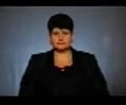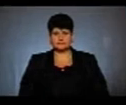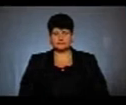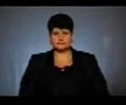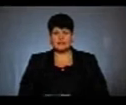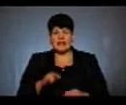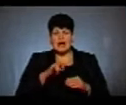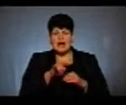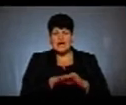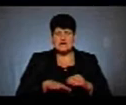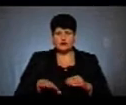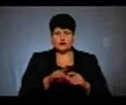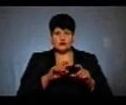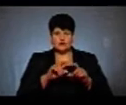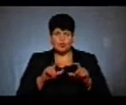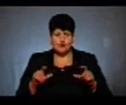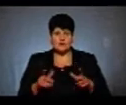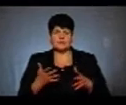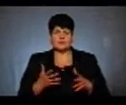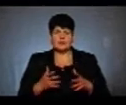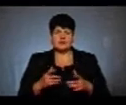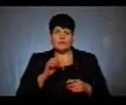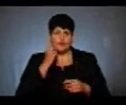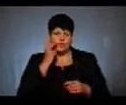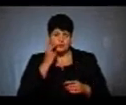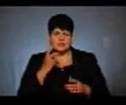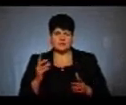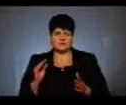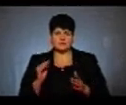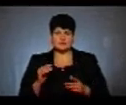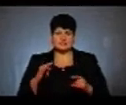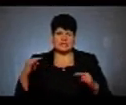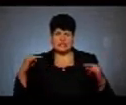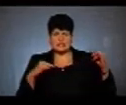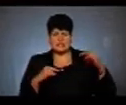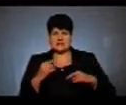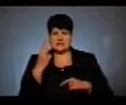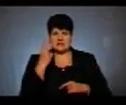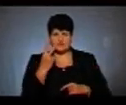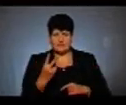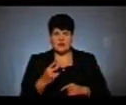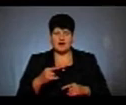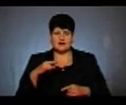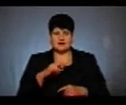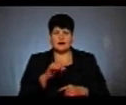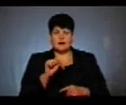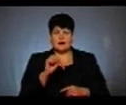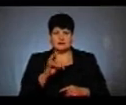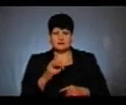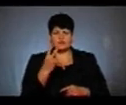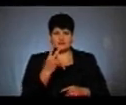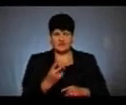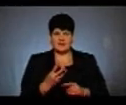Аеродром в селищі Прогрес. На обід, до заправку та поповнення вакцин злітаються два літаки Ан-2. Третій